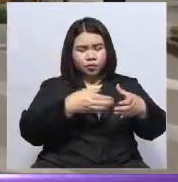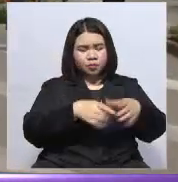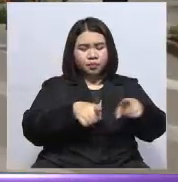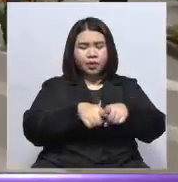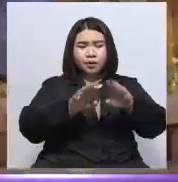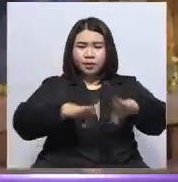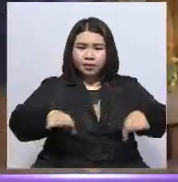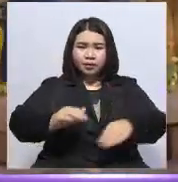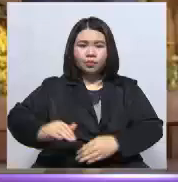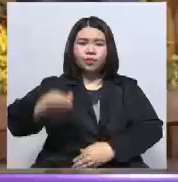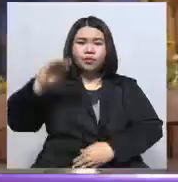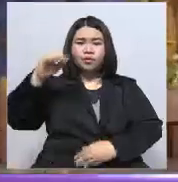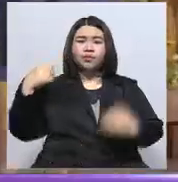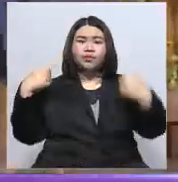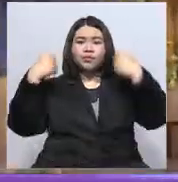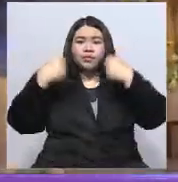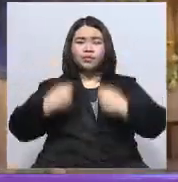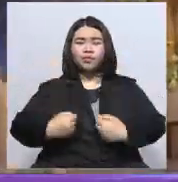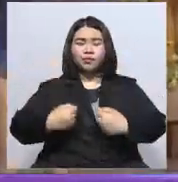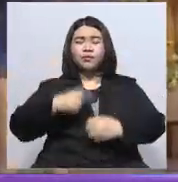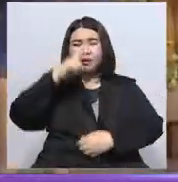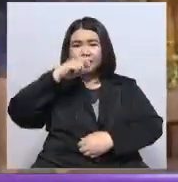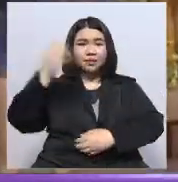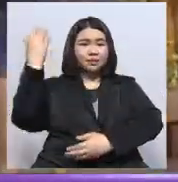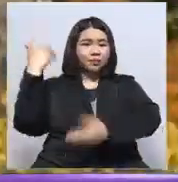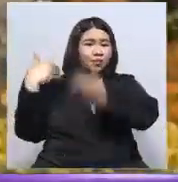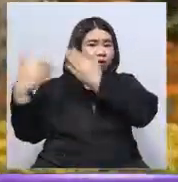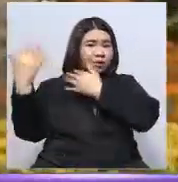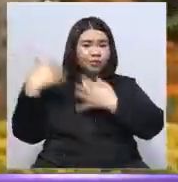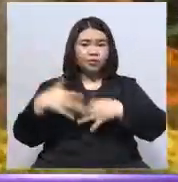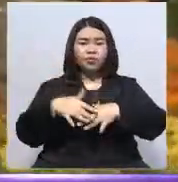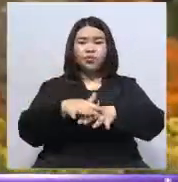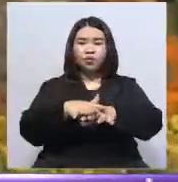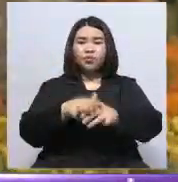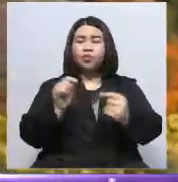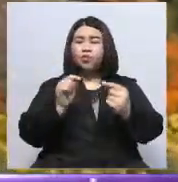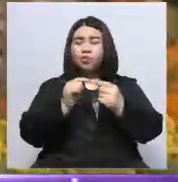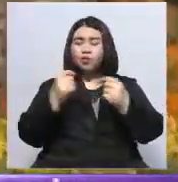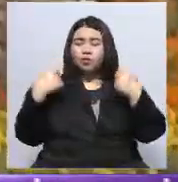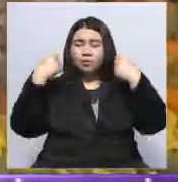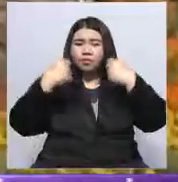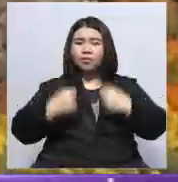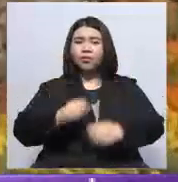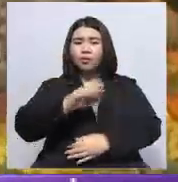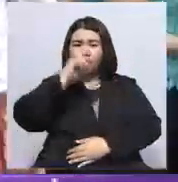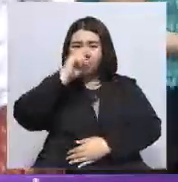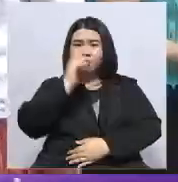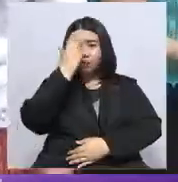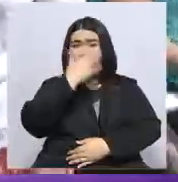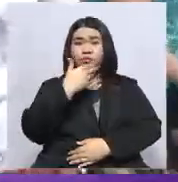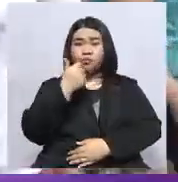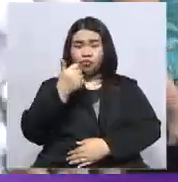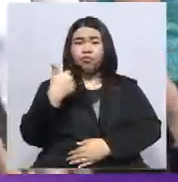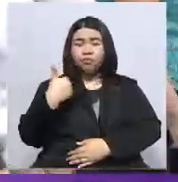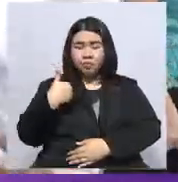ทุกเพศทุกวัยค่ะต่างสวมใส่ชุดไทยย้อนยุคมาร่วมงานเพราะนอกจากจะได้ใส่ชุดผ้าไทยสวยงดงามแล้วนะค